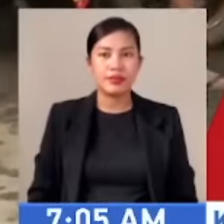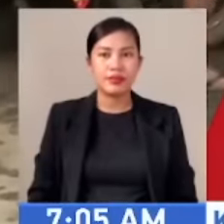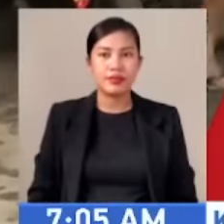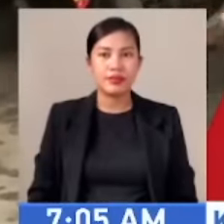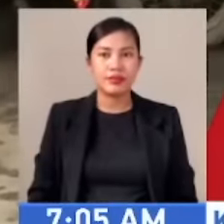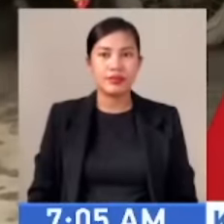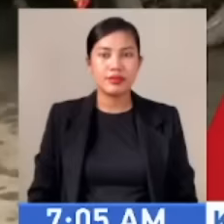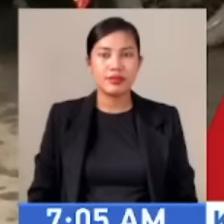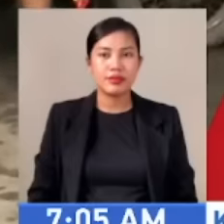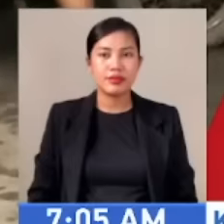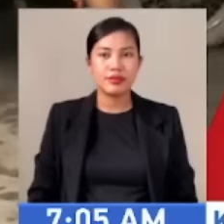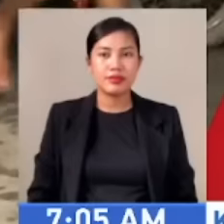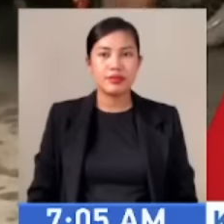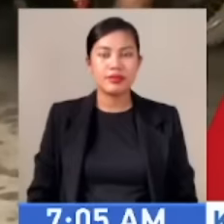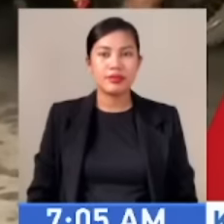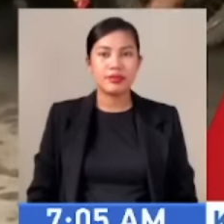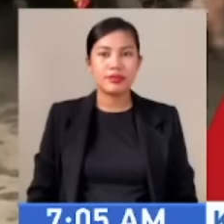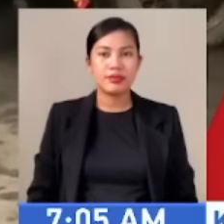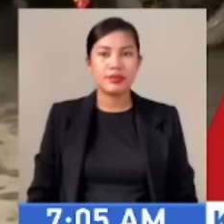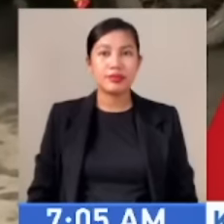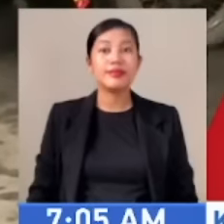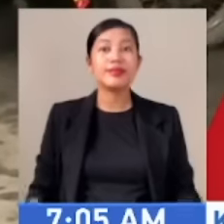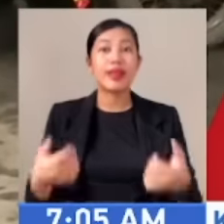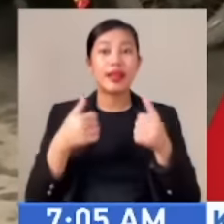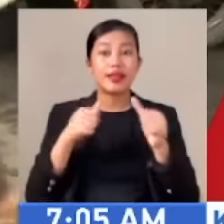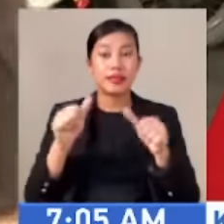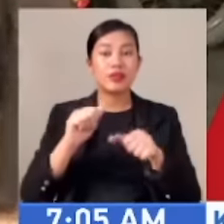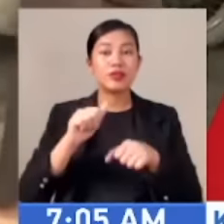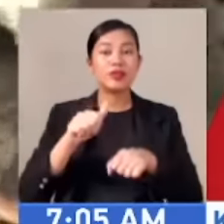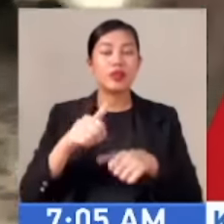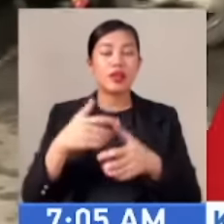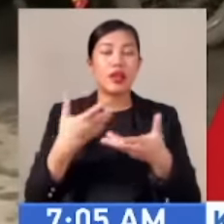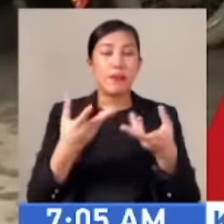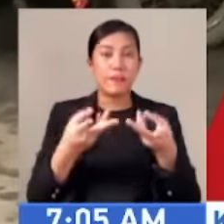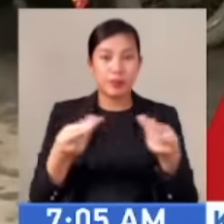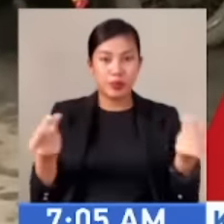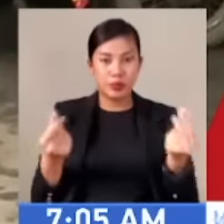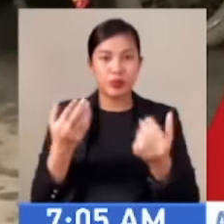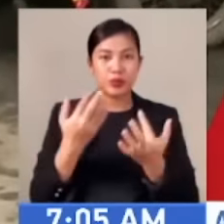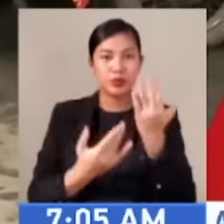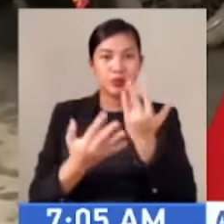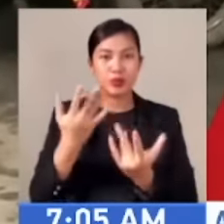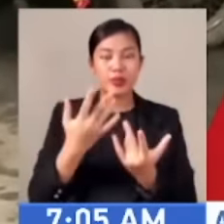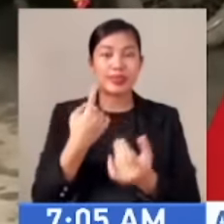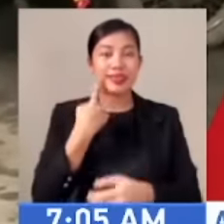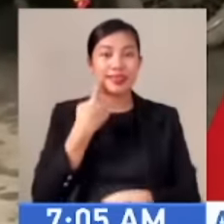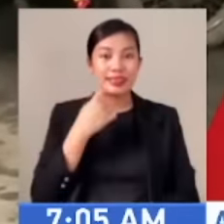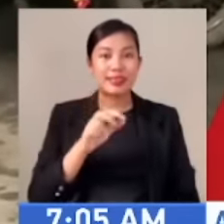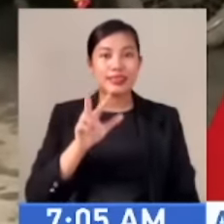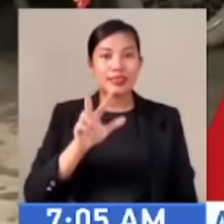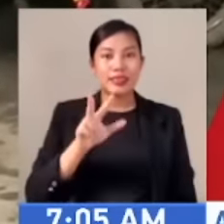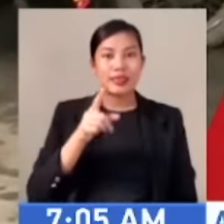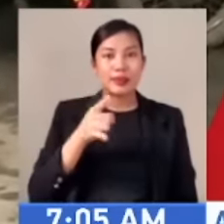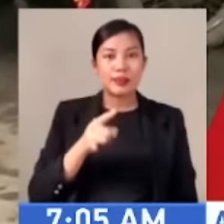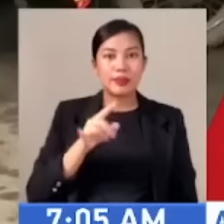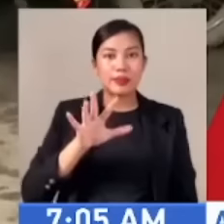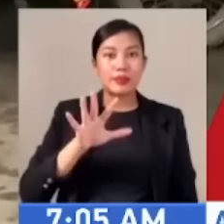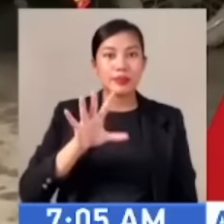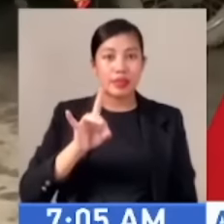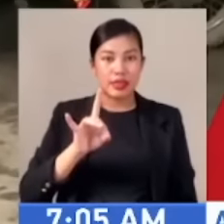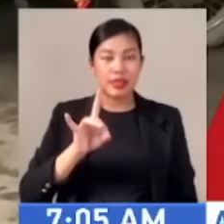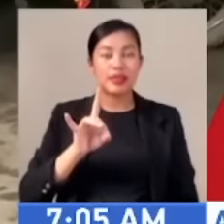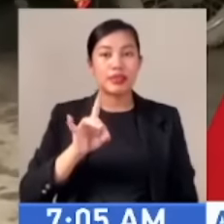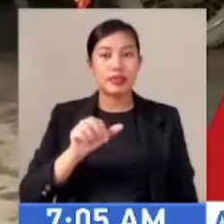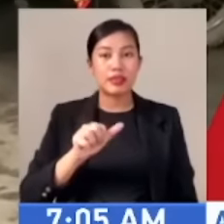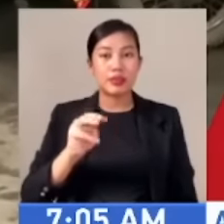Igan, nagdeklara ng fire out ang Manila BFP kaninang 3:58 a.m. Patuloy ang imbestigasyon nila sa sanhi ng sunog at sa mga